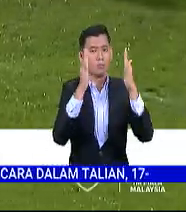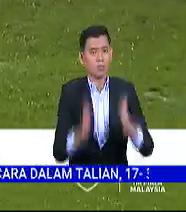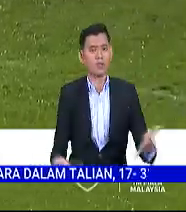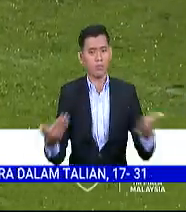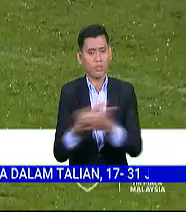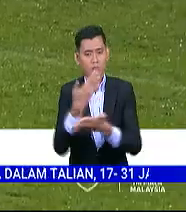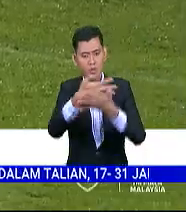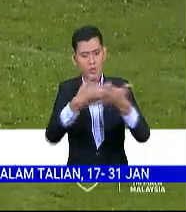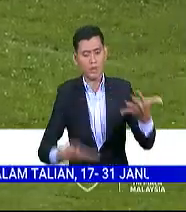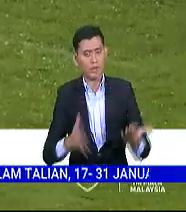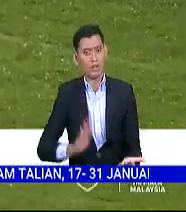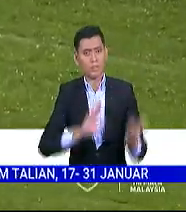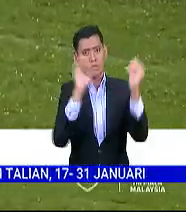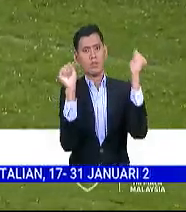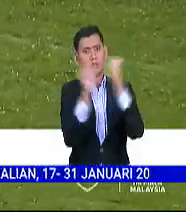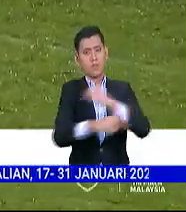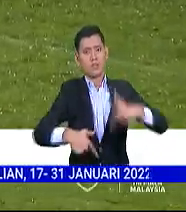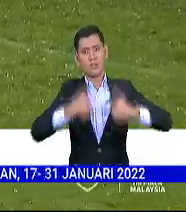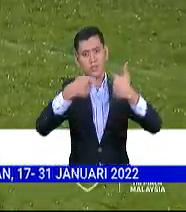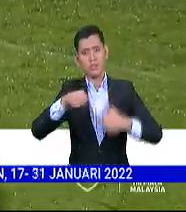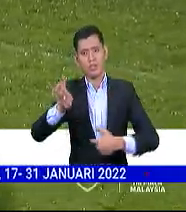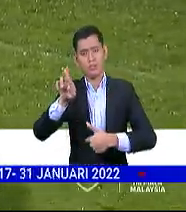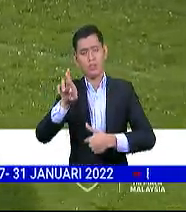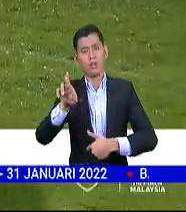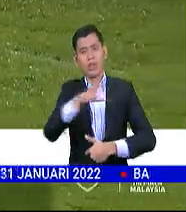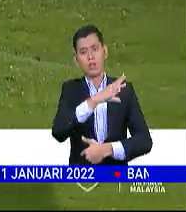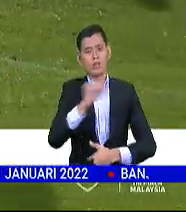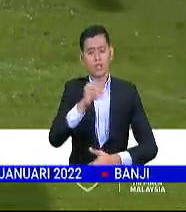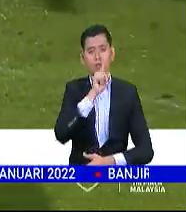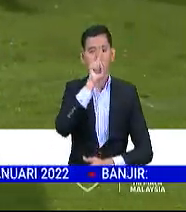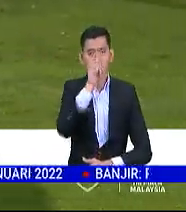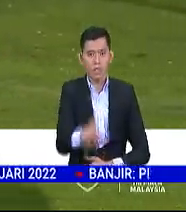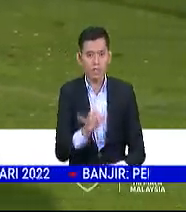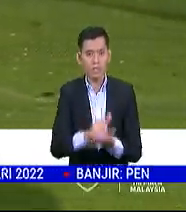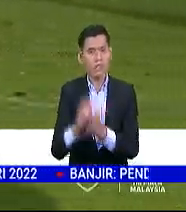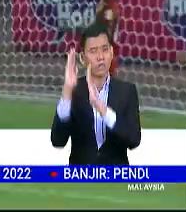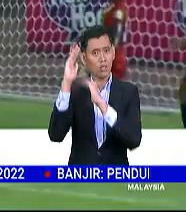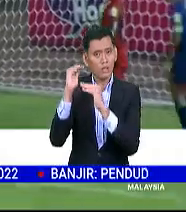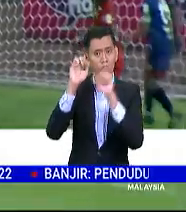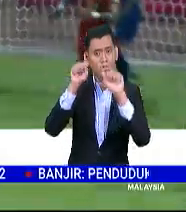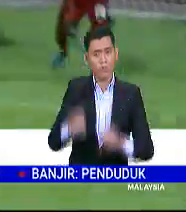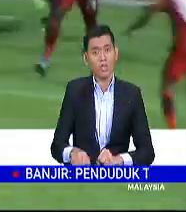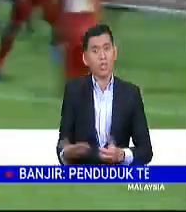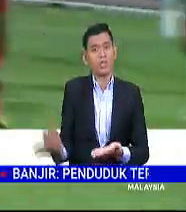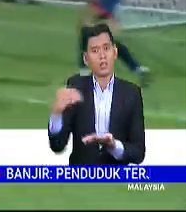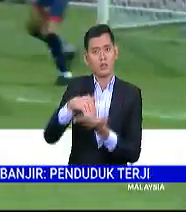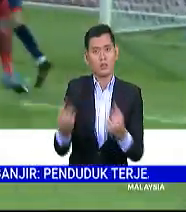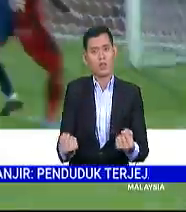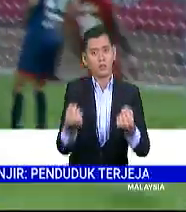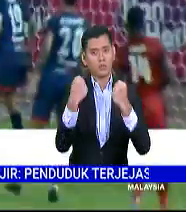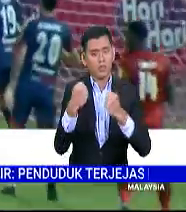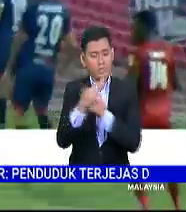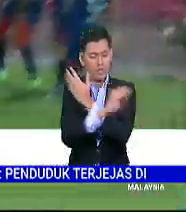bagi mengharungi cabaran Liga Super. Sudah pasti, bagi Anas Rahmat, ia sesuatu yang diharapkan dapat mengukuhkan benteng Negeri